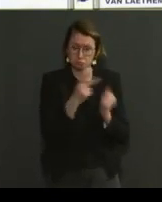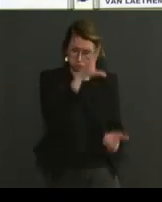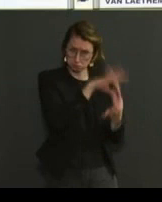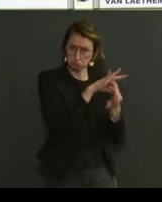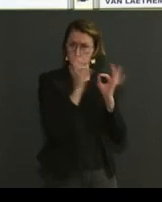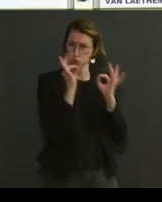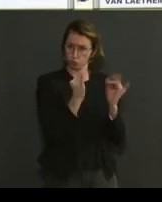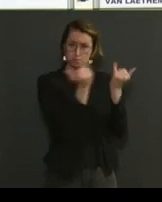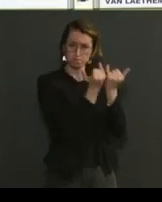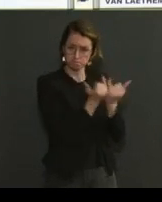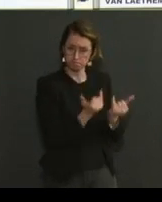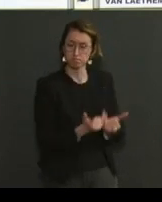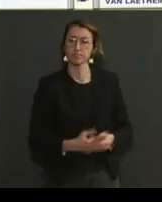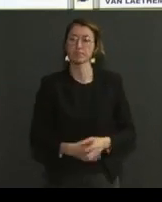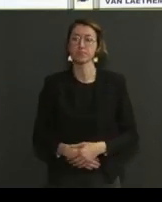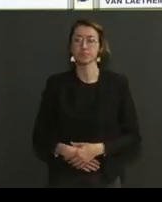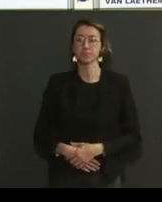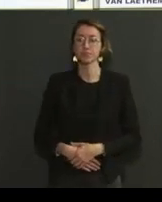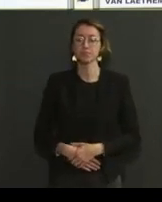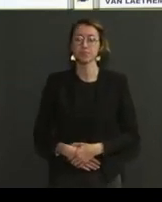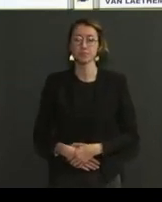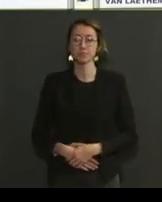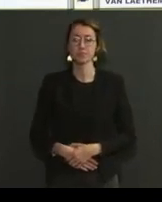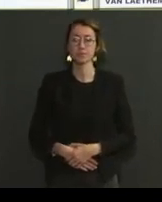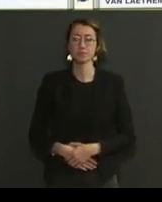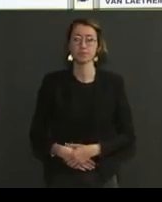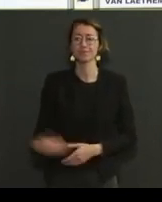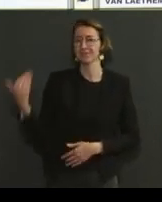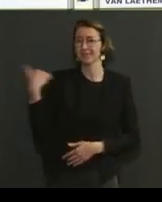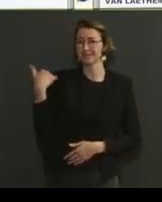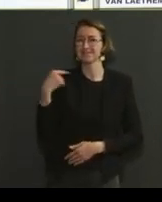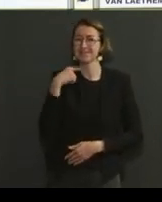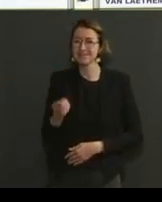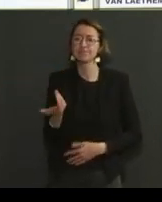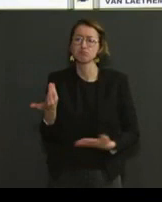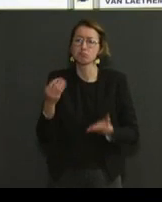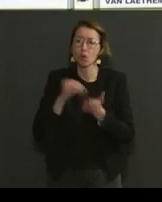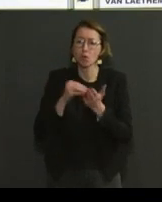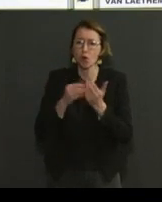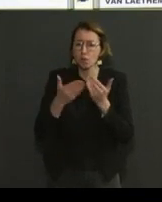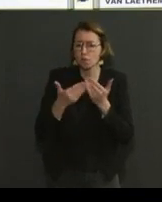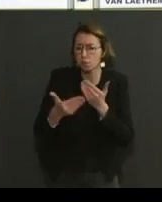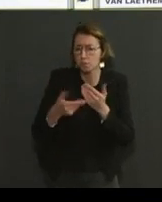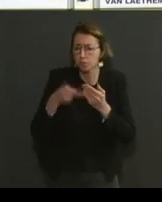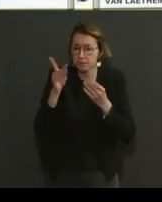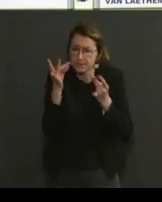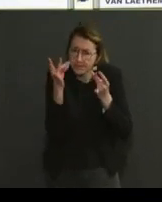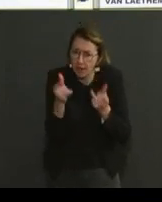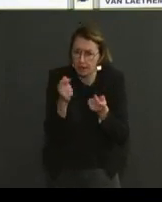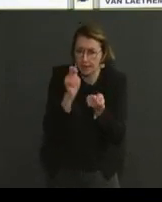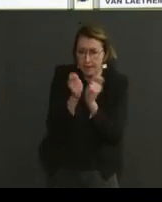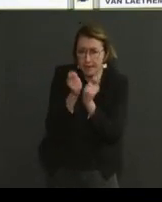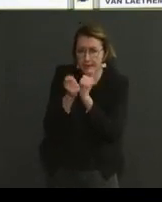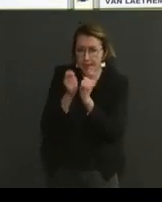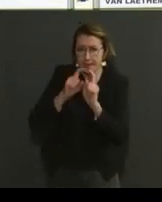Il est clair que, comme je vous l'ai dit, il y a des choses qui doivent être encore affinées, qui doivent être encore précisées, et nous aurons encore l'occasion dans le